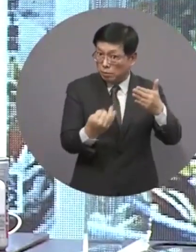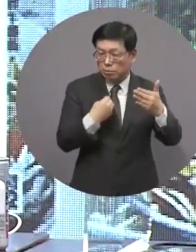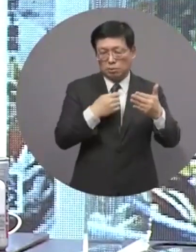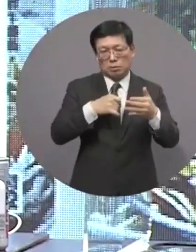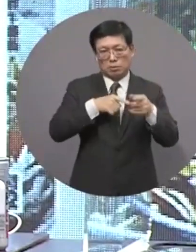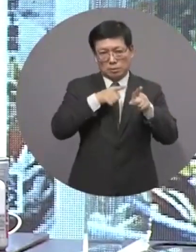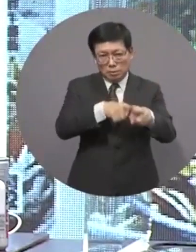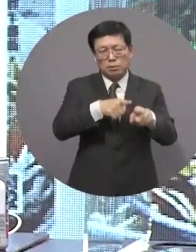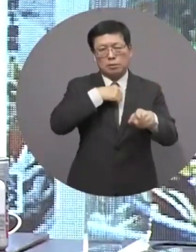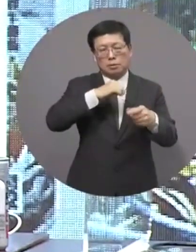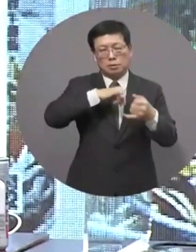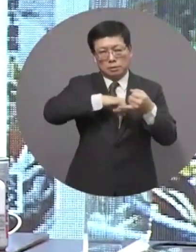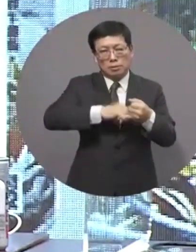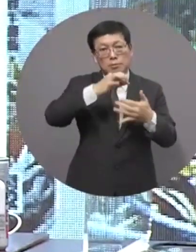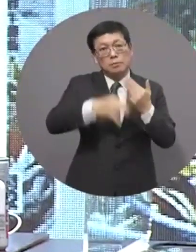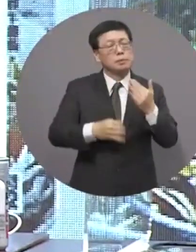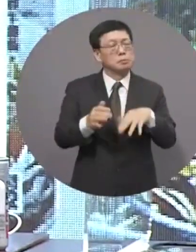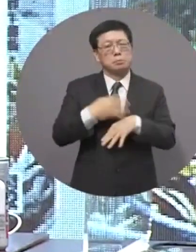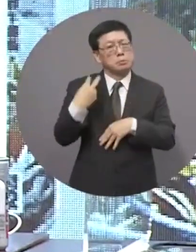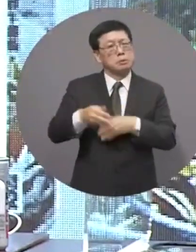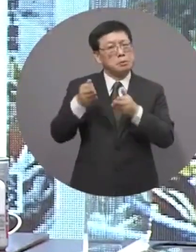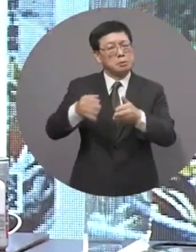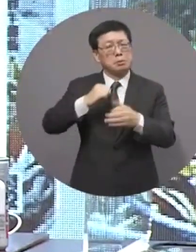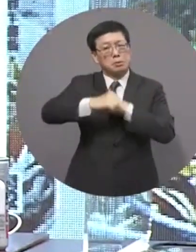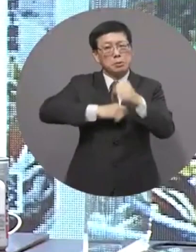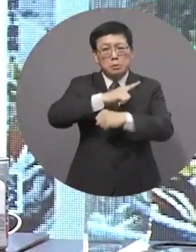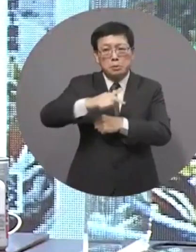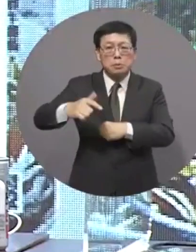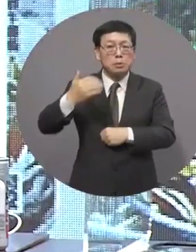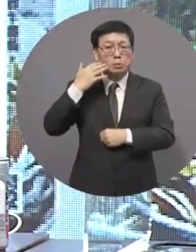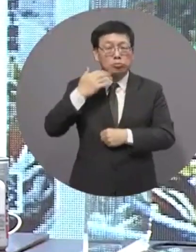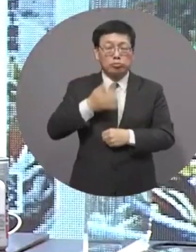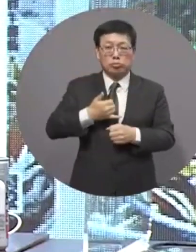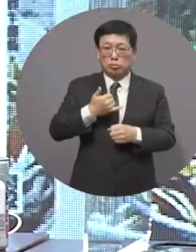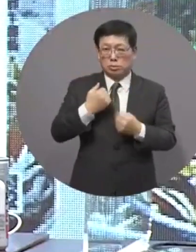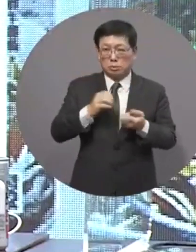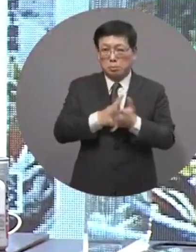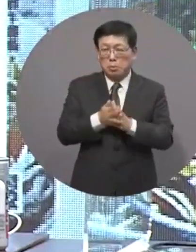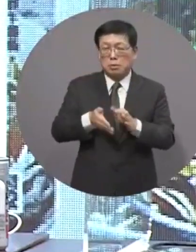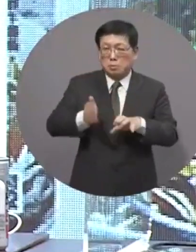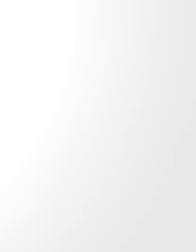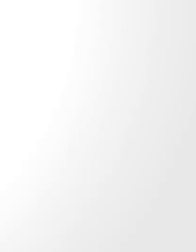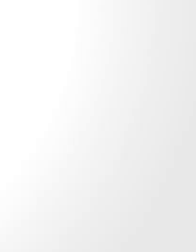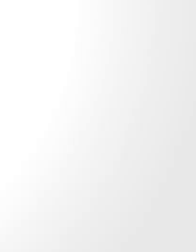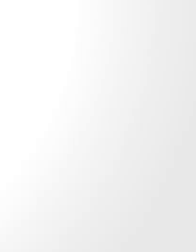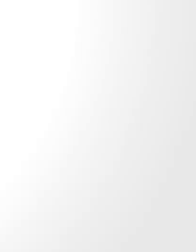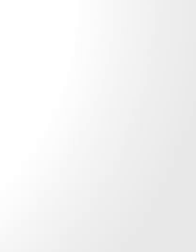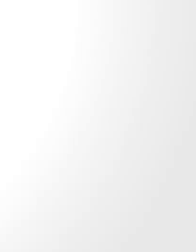也不会再特别去针对动物在变成肉之前吃了什么。